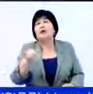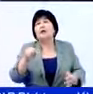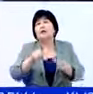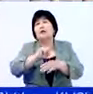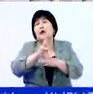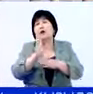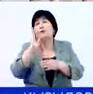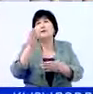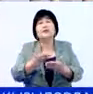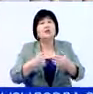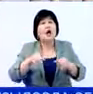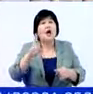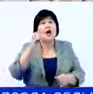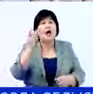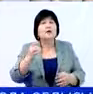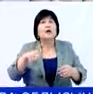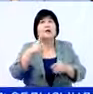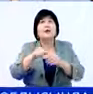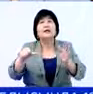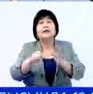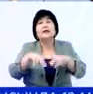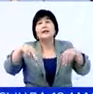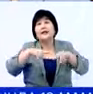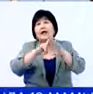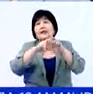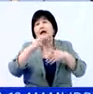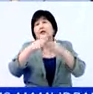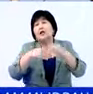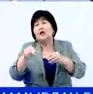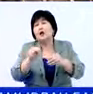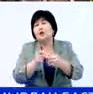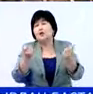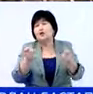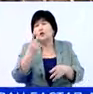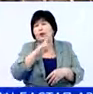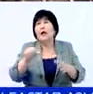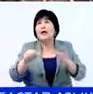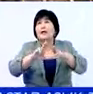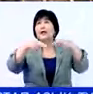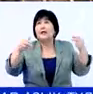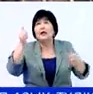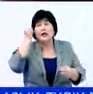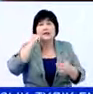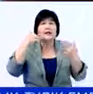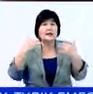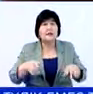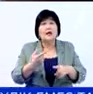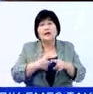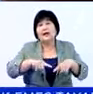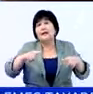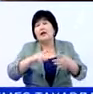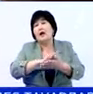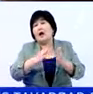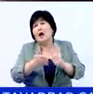мәселесін шешеміз. Қармақшы ауданындағы бас электр станциясы да салынғалы жөндеу көрмепті. Электр желілері әбден ескірген, техникалық